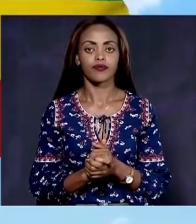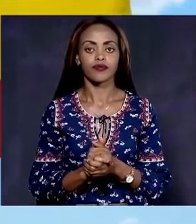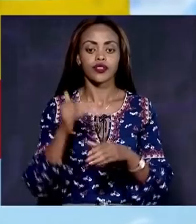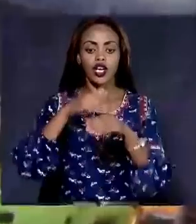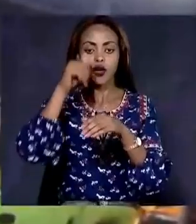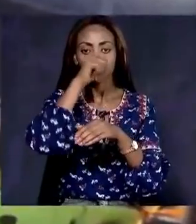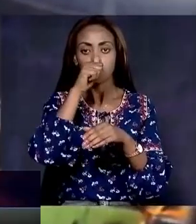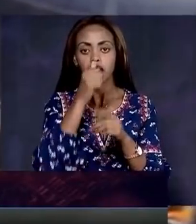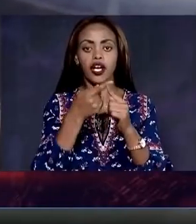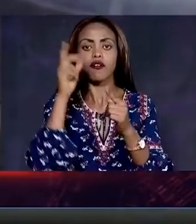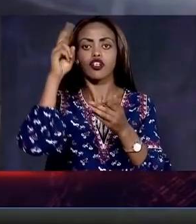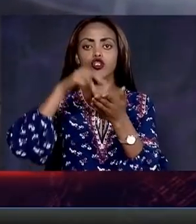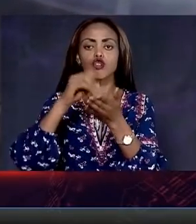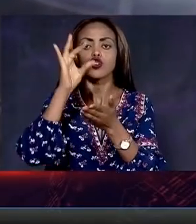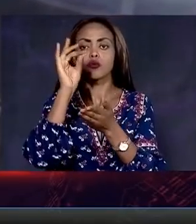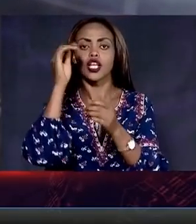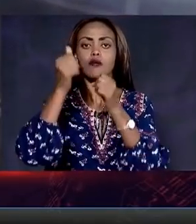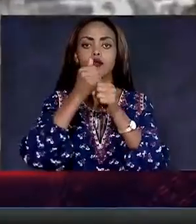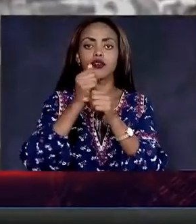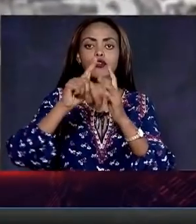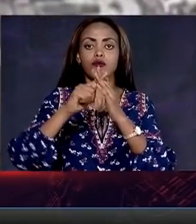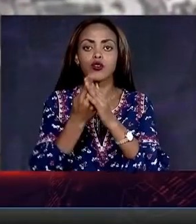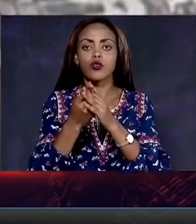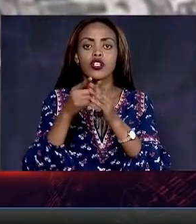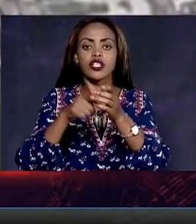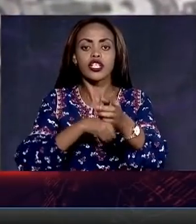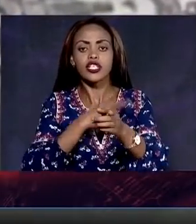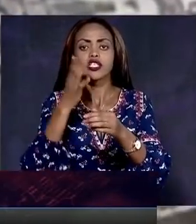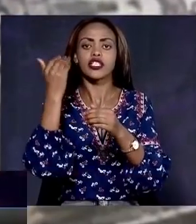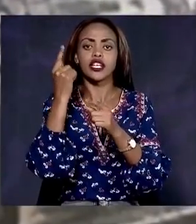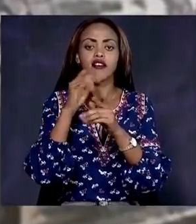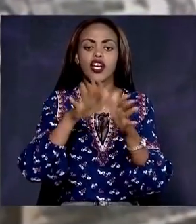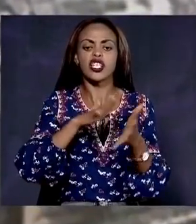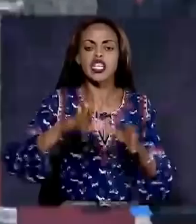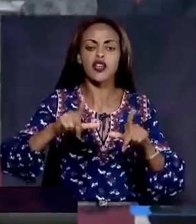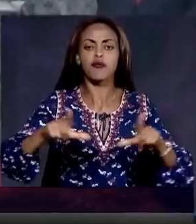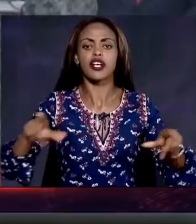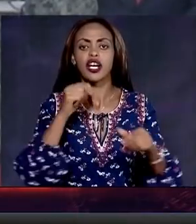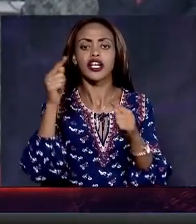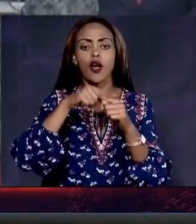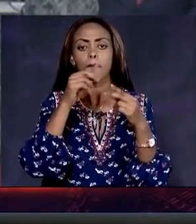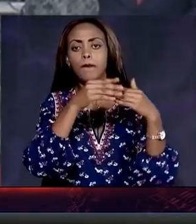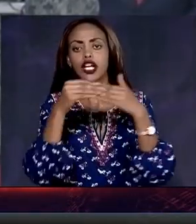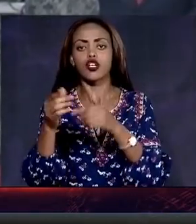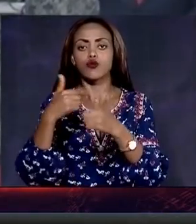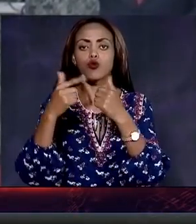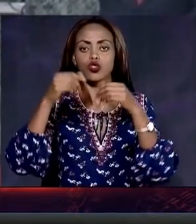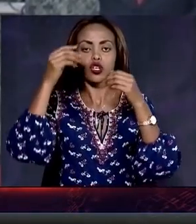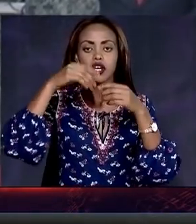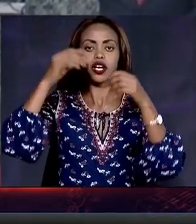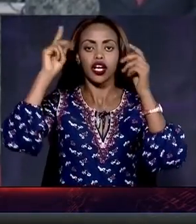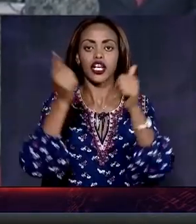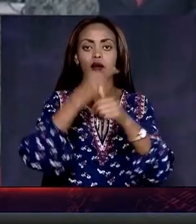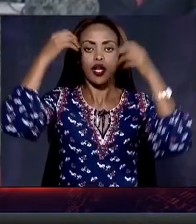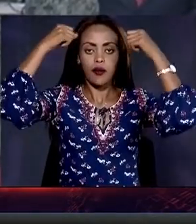اب ایتیوپیا کاب کل تشحن شمانتن عمت امرد جمیرو دحر زنوار زی مرگگع نام مریحن نسی مزو کدامای منیستر دکتر آبی